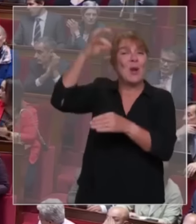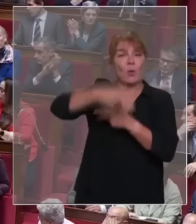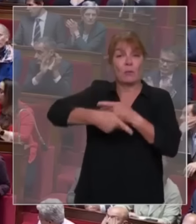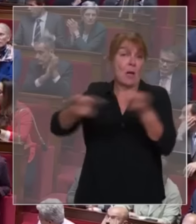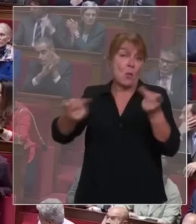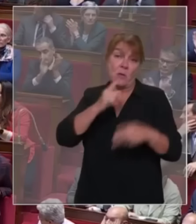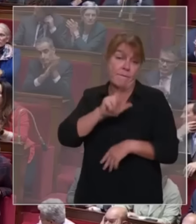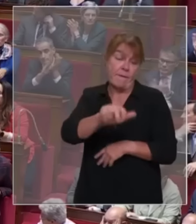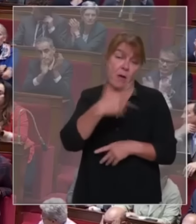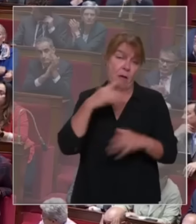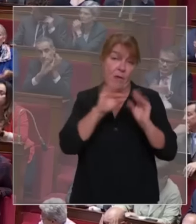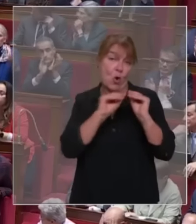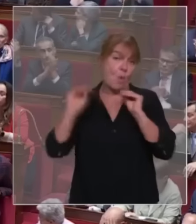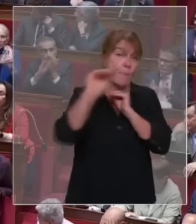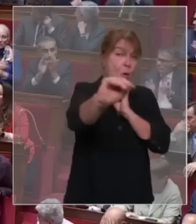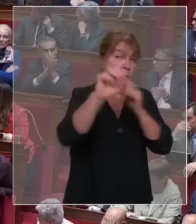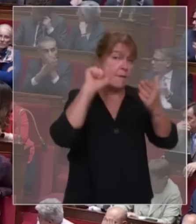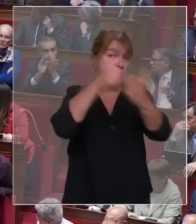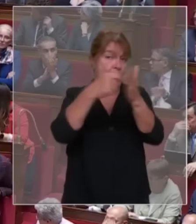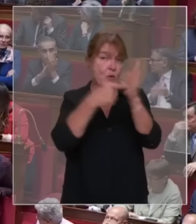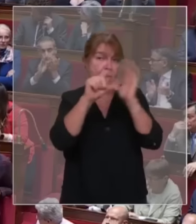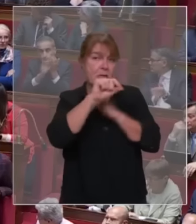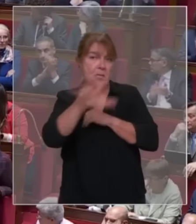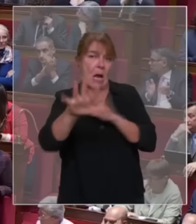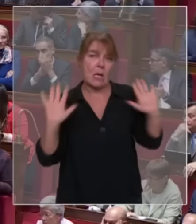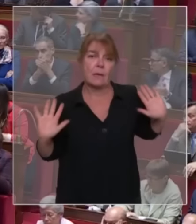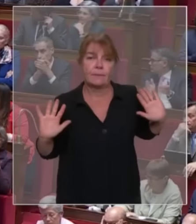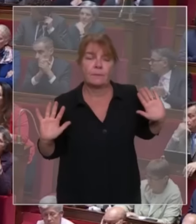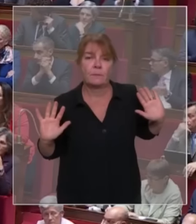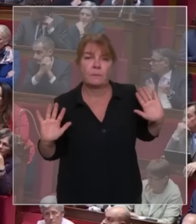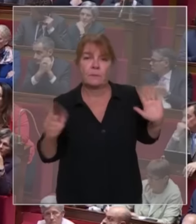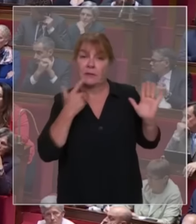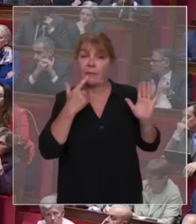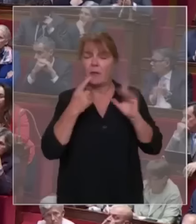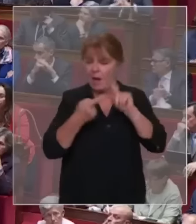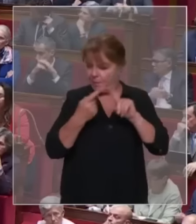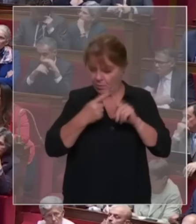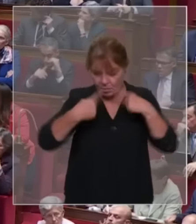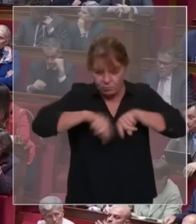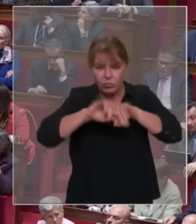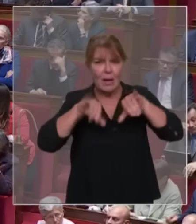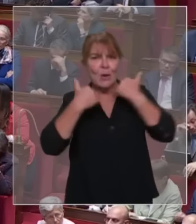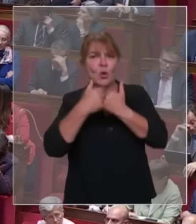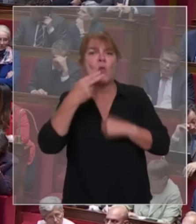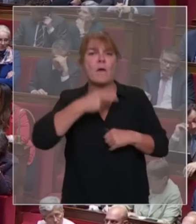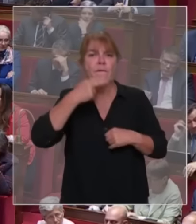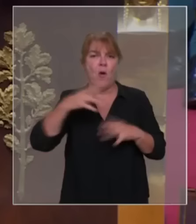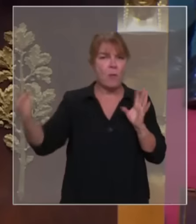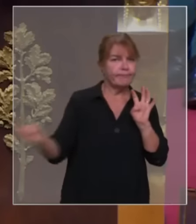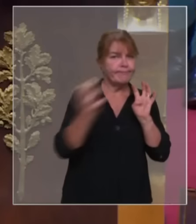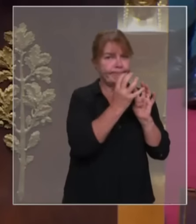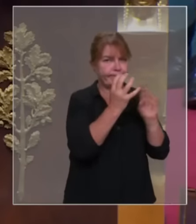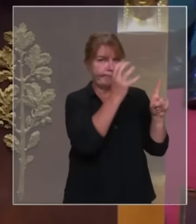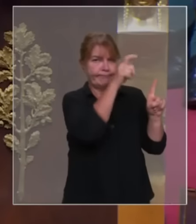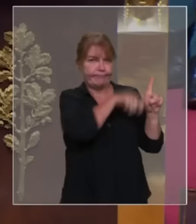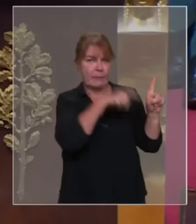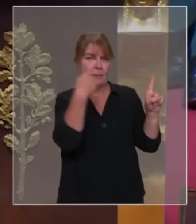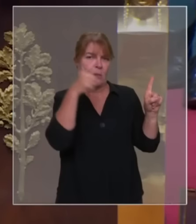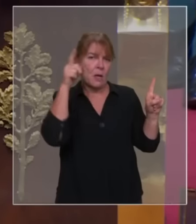comme il a l'intention de le faire en les réunissant au mois de novembre.